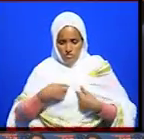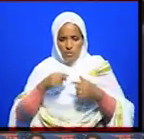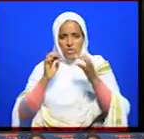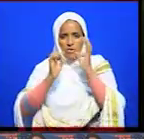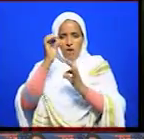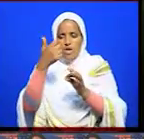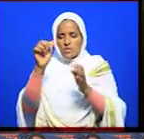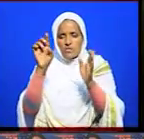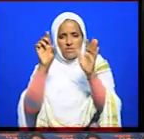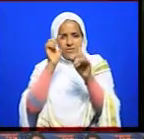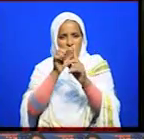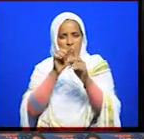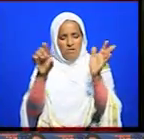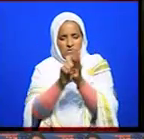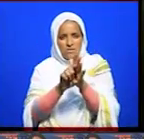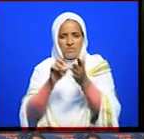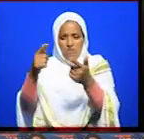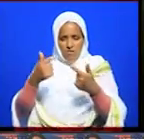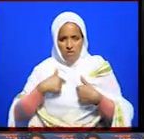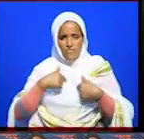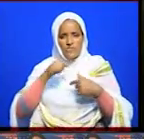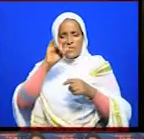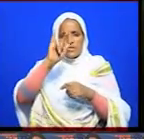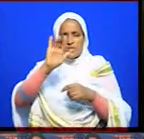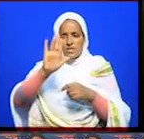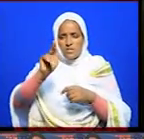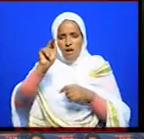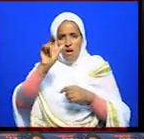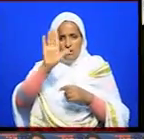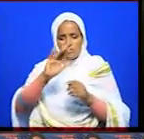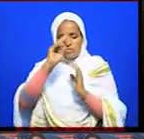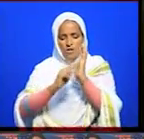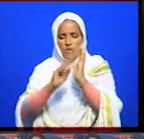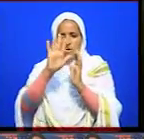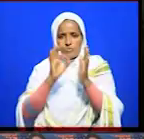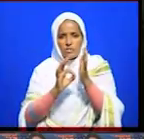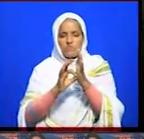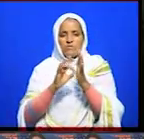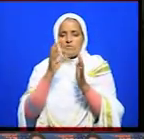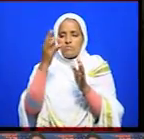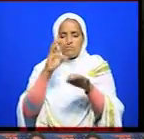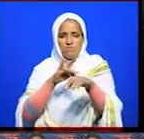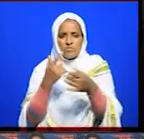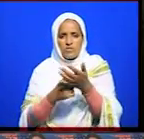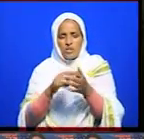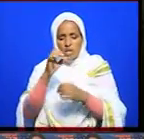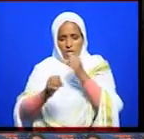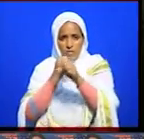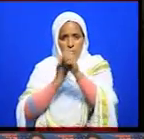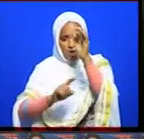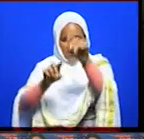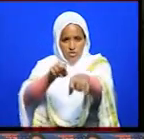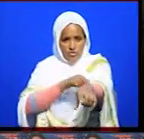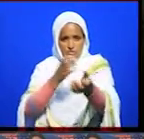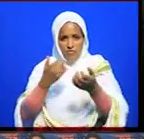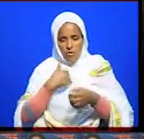የሚረዝመው መጽሐፍ ቅዱስ እንደሚነግረን በአስርቱ ቃላት ኦሪትም እንደተደነገገው ዘዳግም 5:16 ላይ እድሜህ